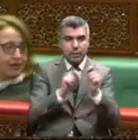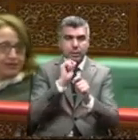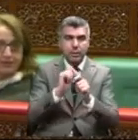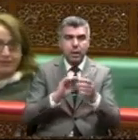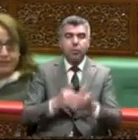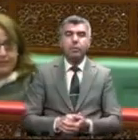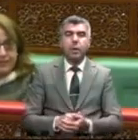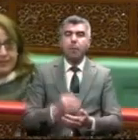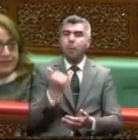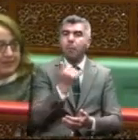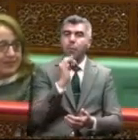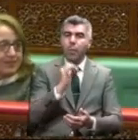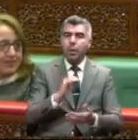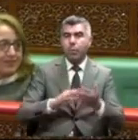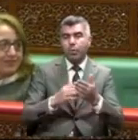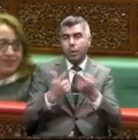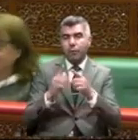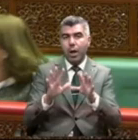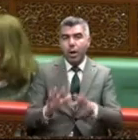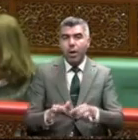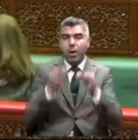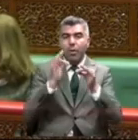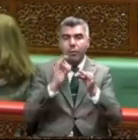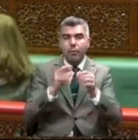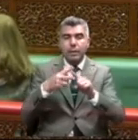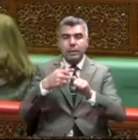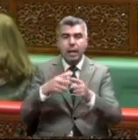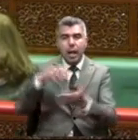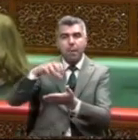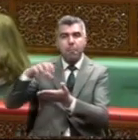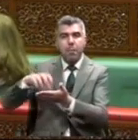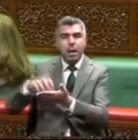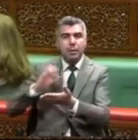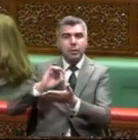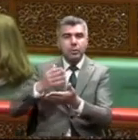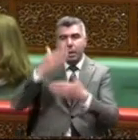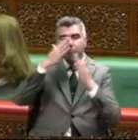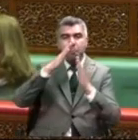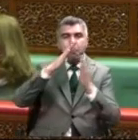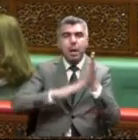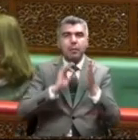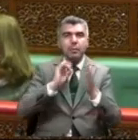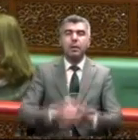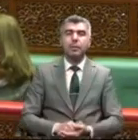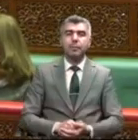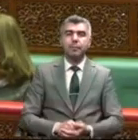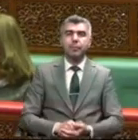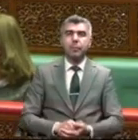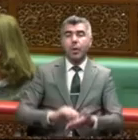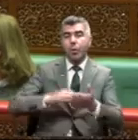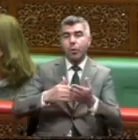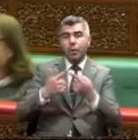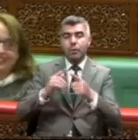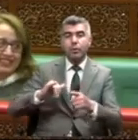توفير الظروف الملائمه لاحداث مناطق صناعيه بجميع تراب المملكه التي تعود على